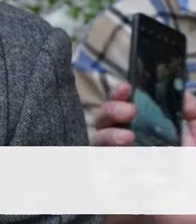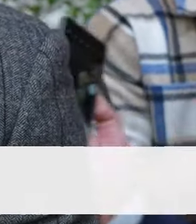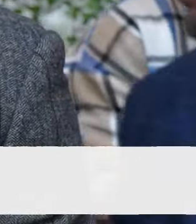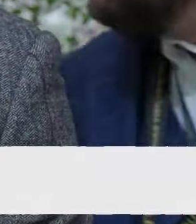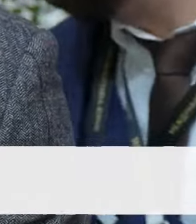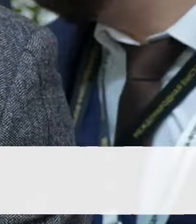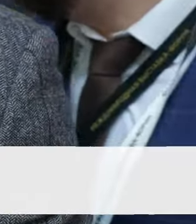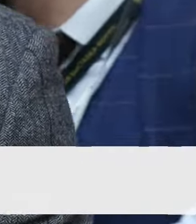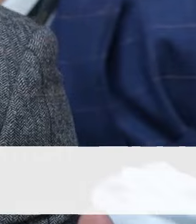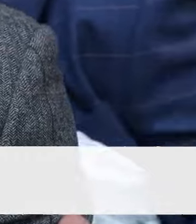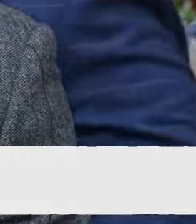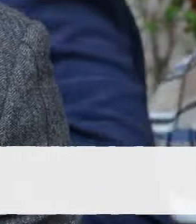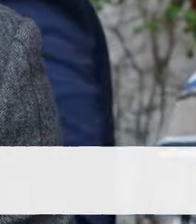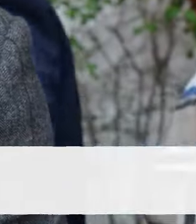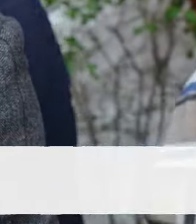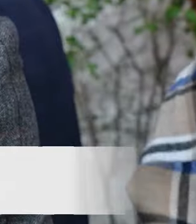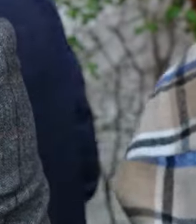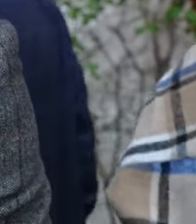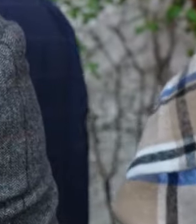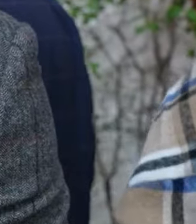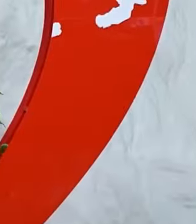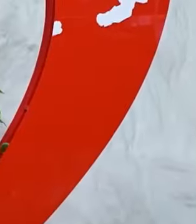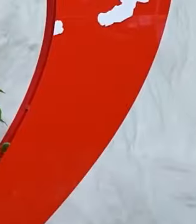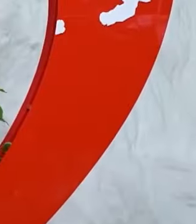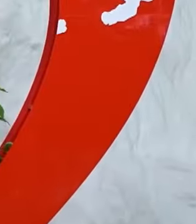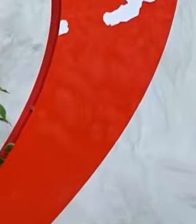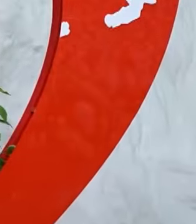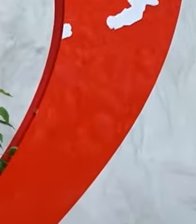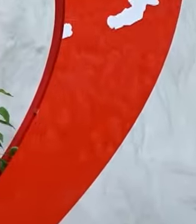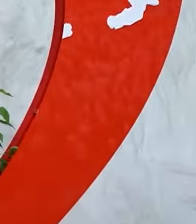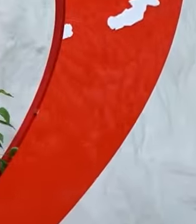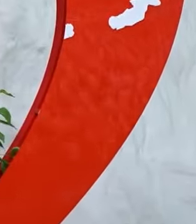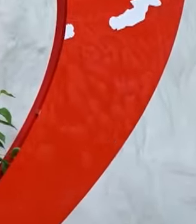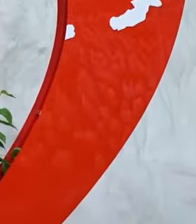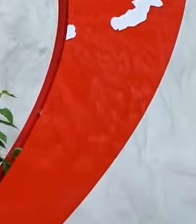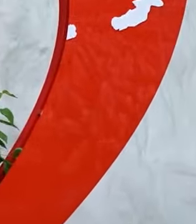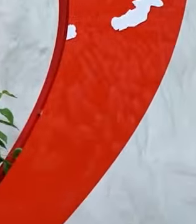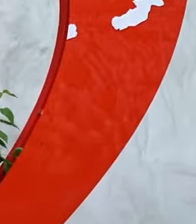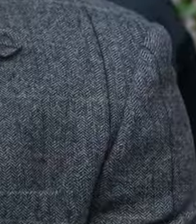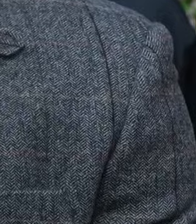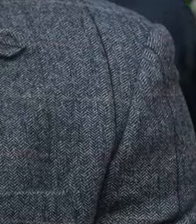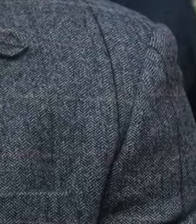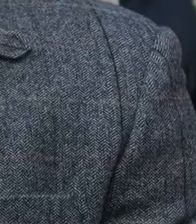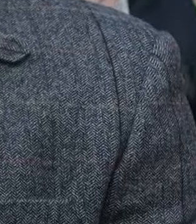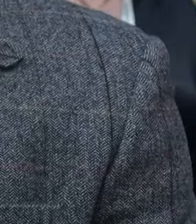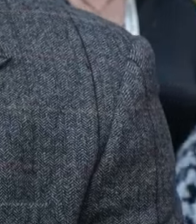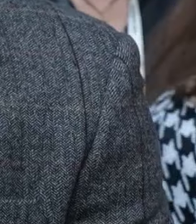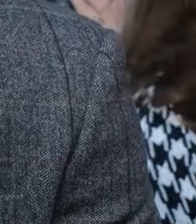мероприятии, потому что я живу в Белгороде и тренируюсь там, стараемся поддерживать